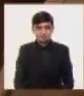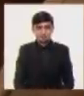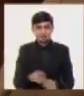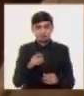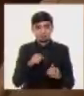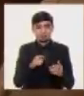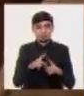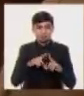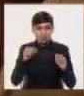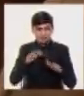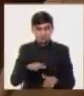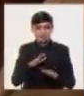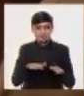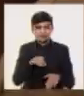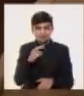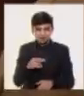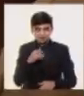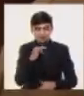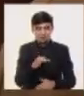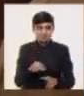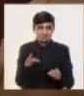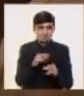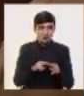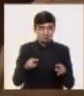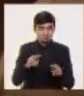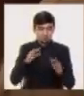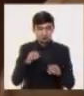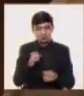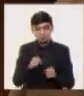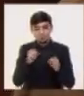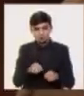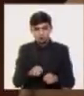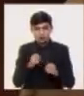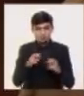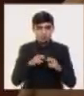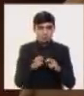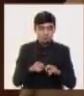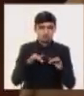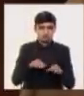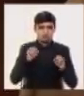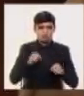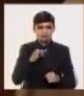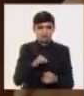со школами, с детскими садами. Вот таким образом можно как-то решить проблему